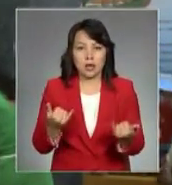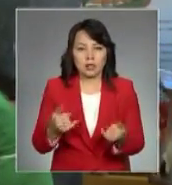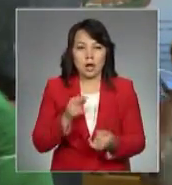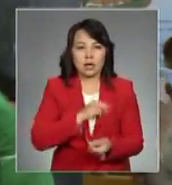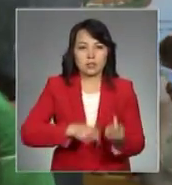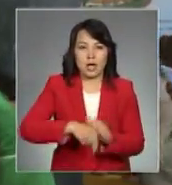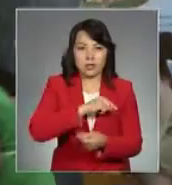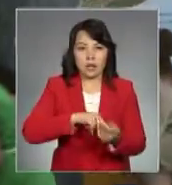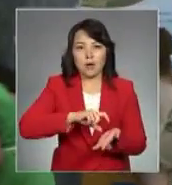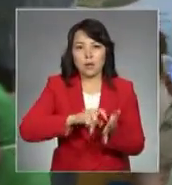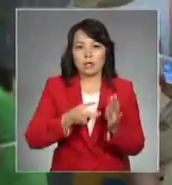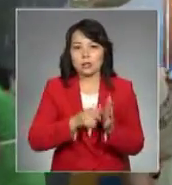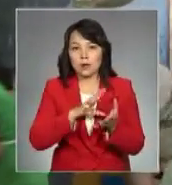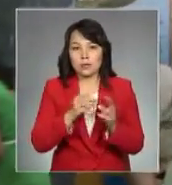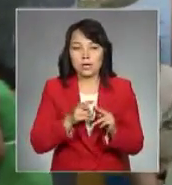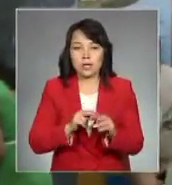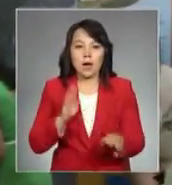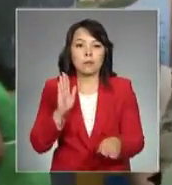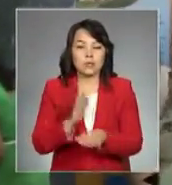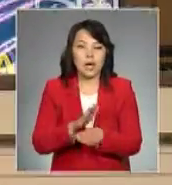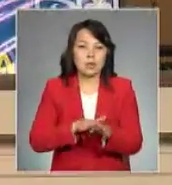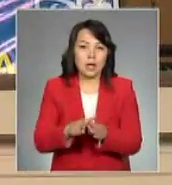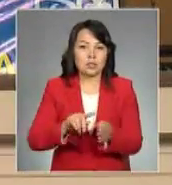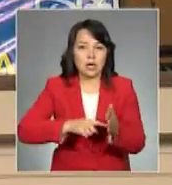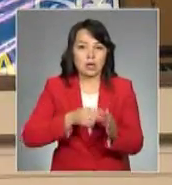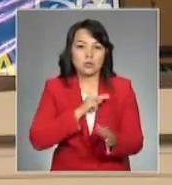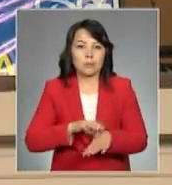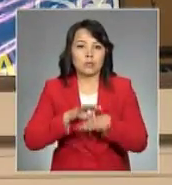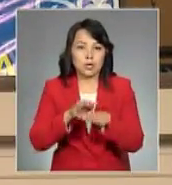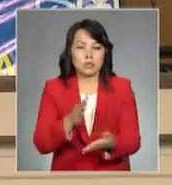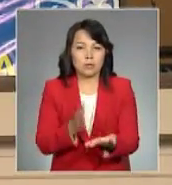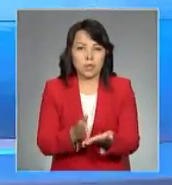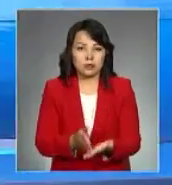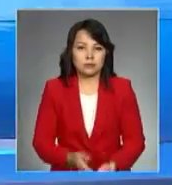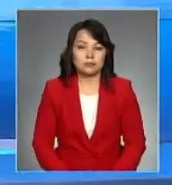кәсіпкерлер палатасында міндеттерінің бірі. Осы бағытта үлкен жұмыс жүріп жатыр.